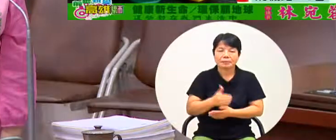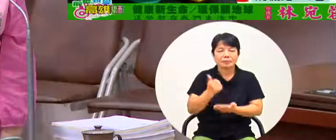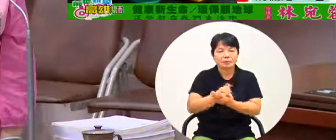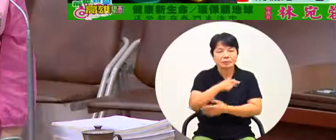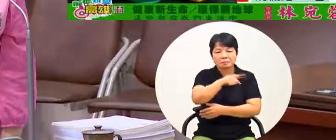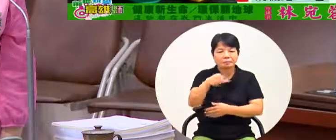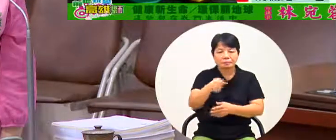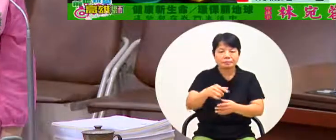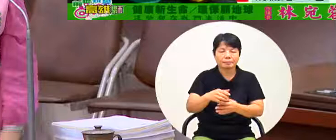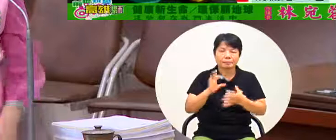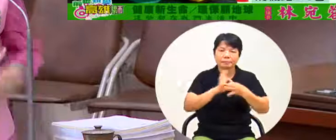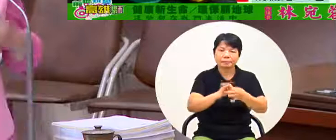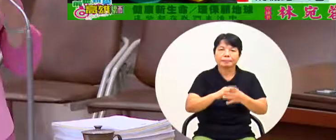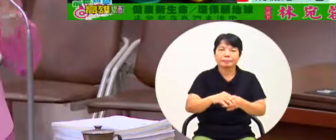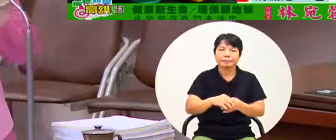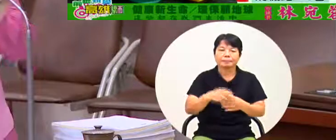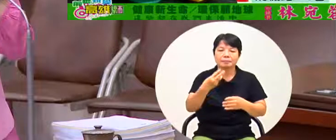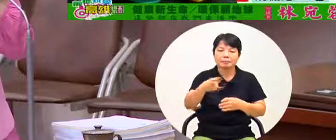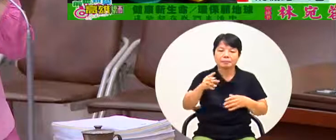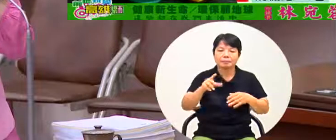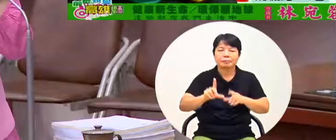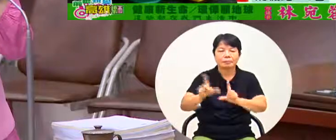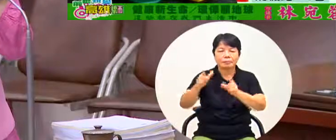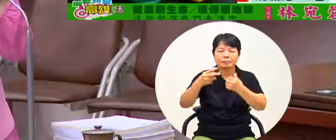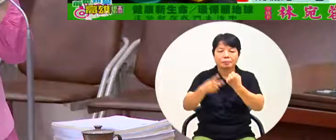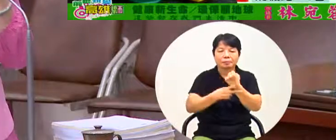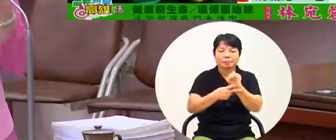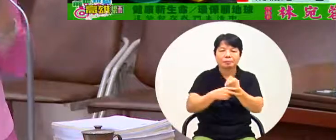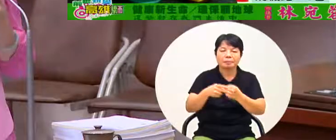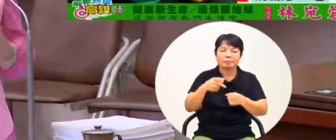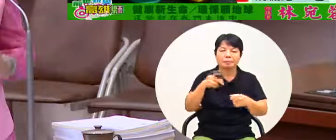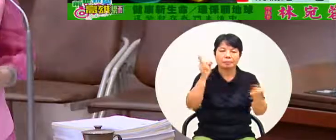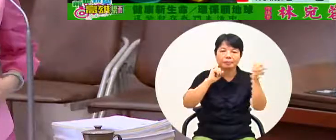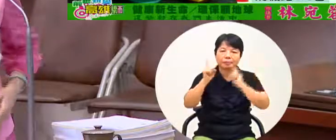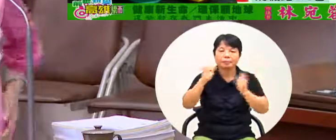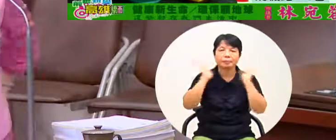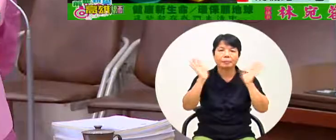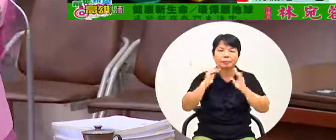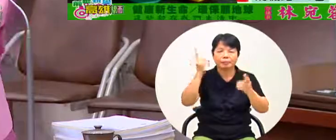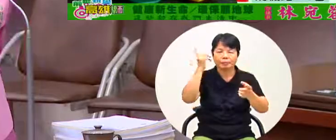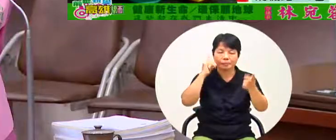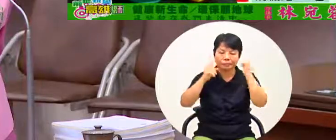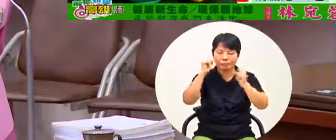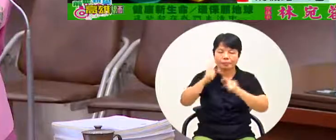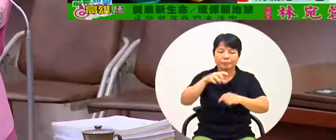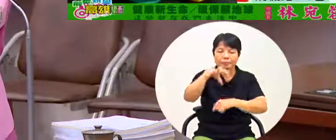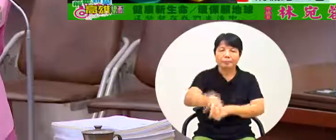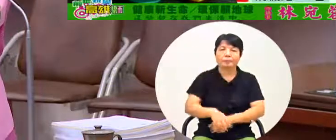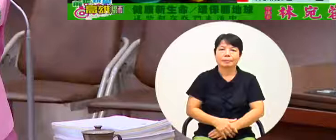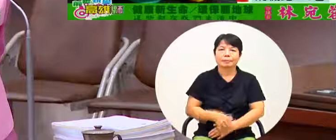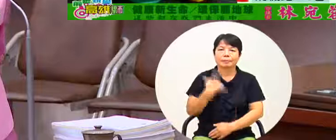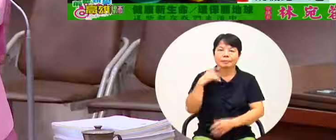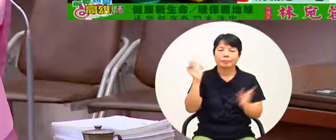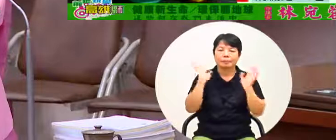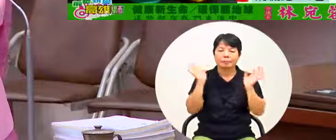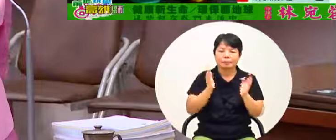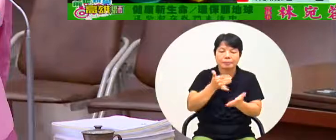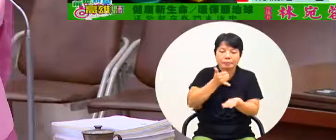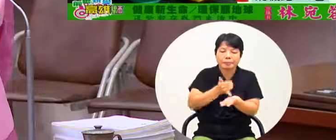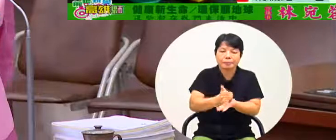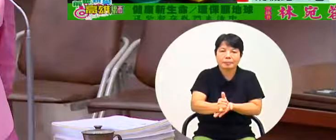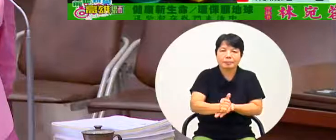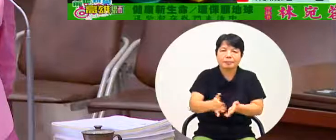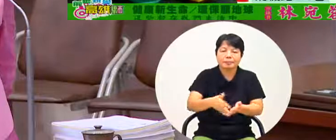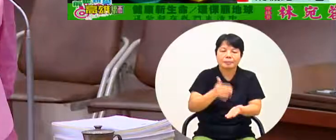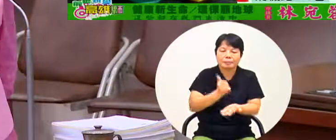看，这个样下来哦，小朋友、哦、下来，哎、啊，拢蹬卡车呐，卡车吼穿较水的